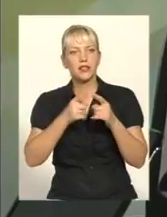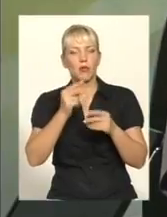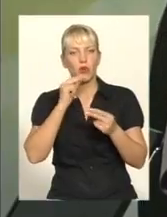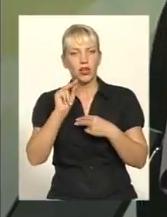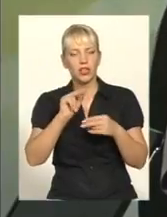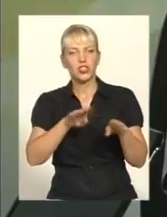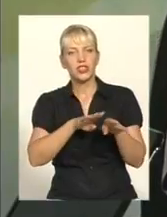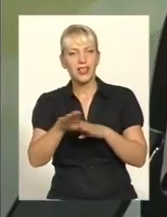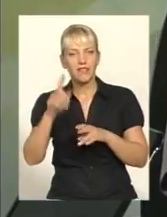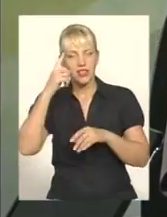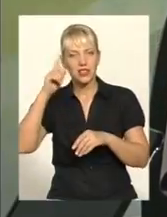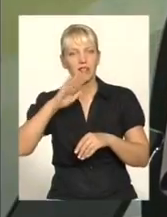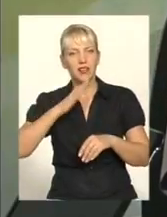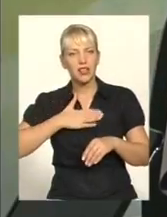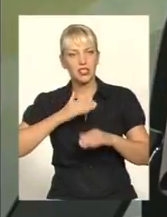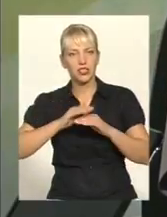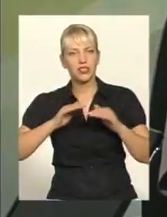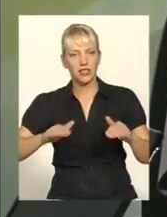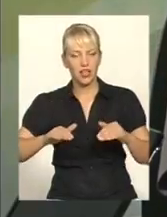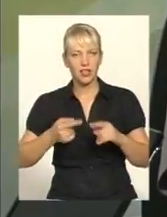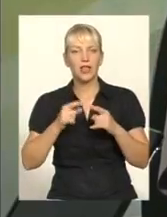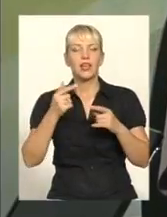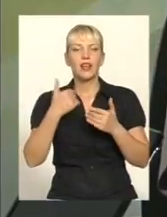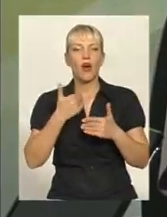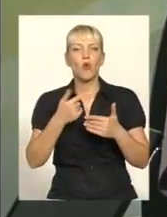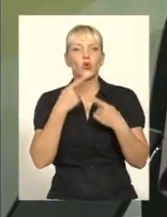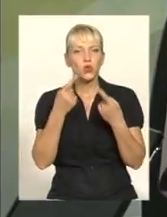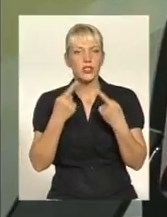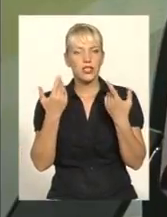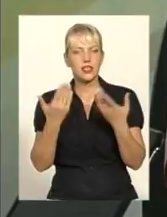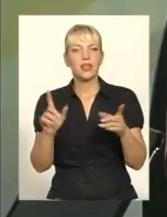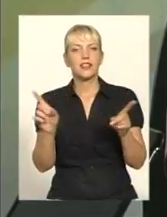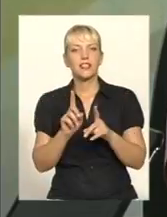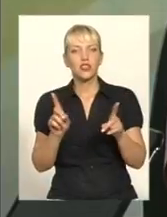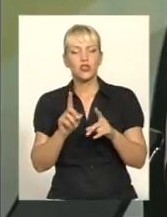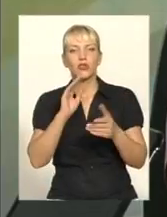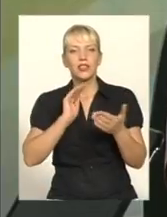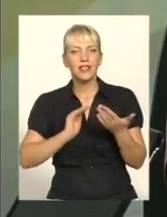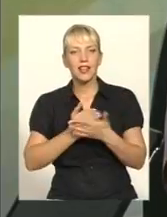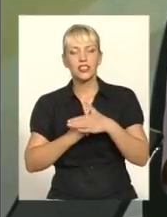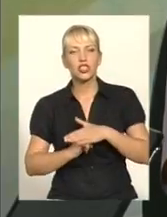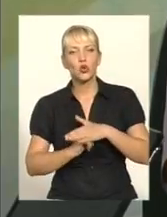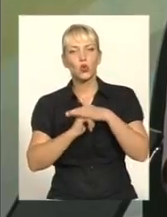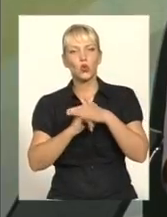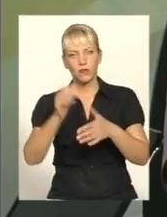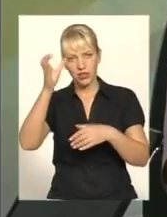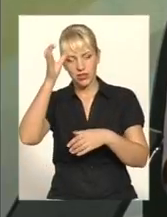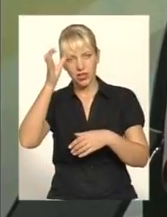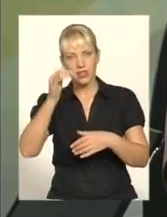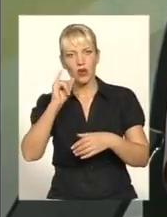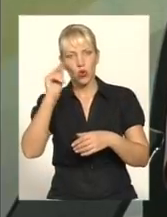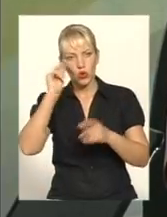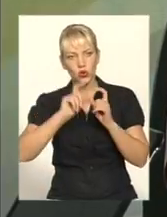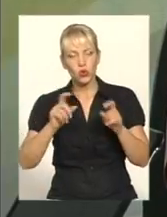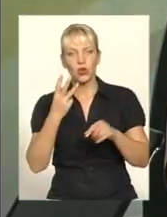учнів. Я в черговий раз із цієї студії хочу сказати, що якісні ґрунтовні знання у школі третього ступеня,